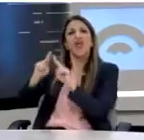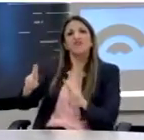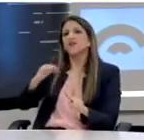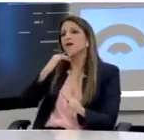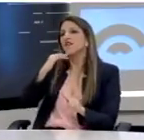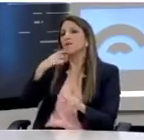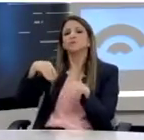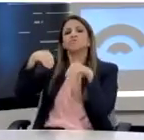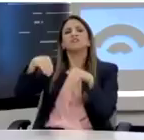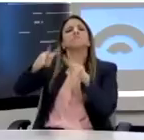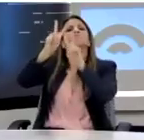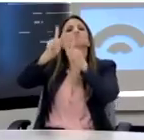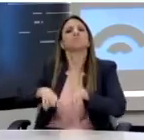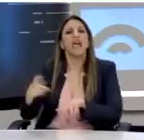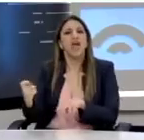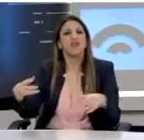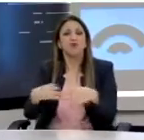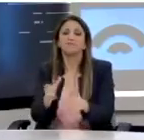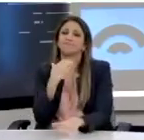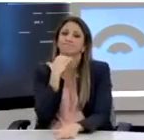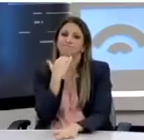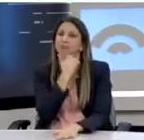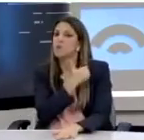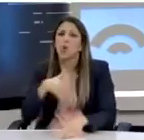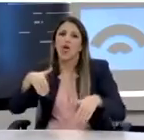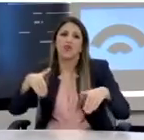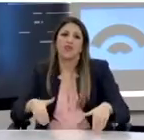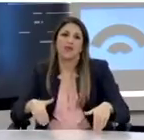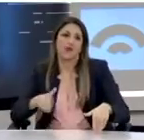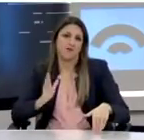να χαρακτηρίσει, να αναγνωρίσει εθνότητα παρά μόνο ηθαγένεια.